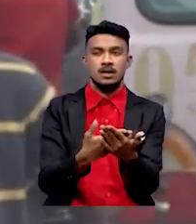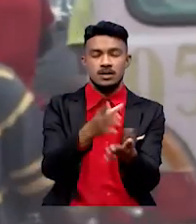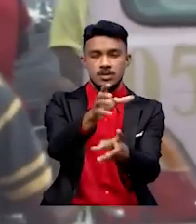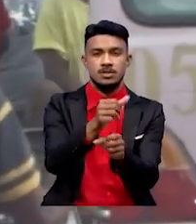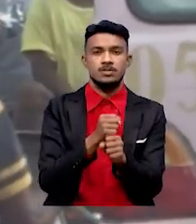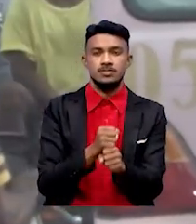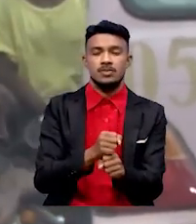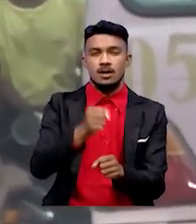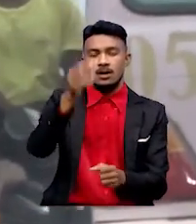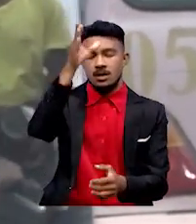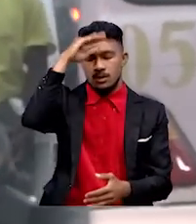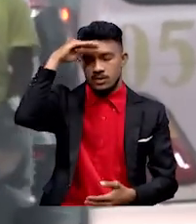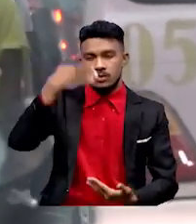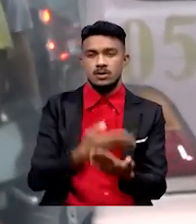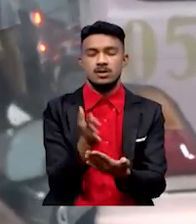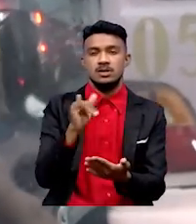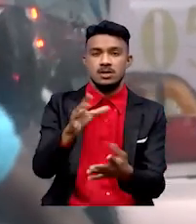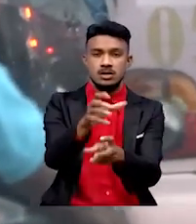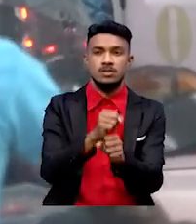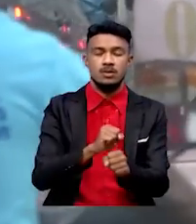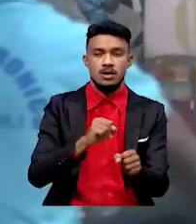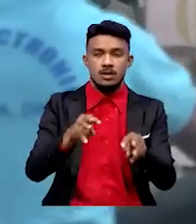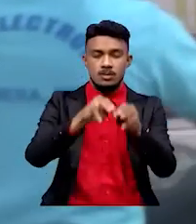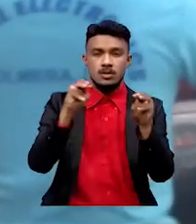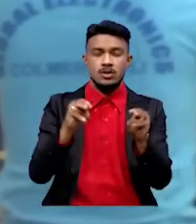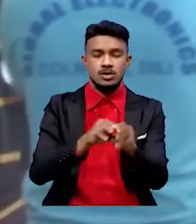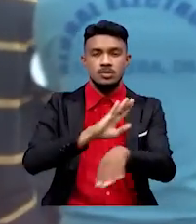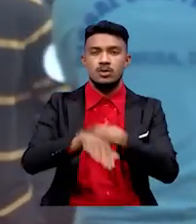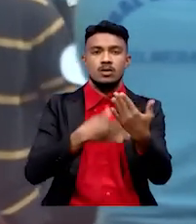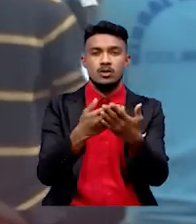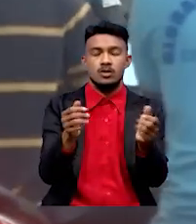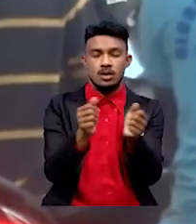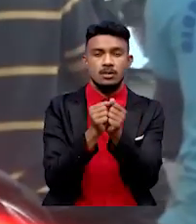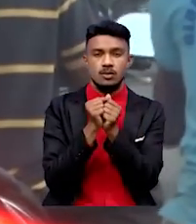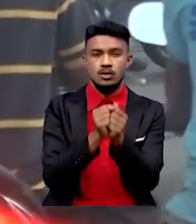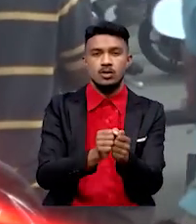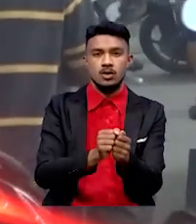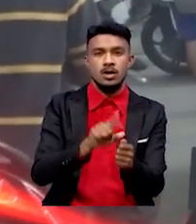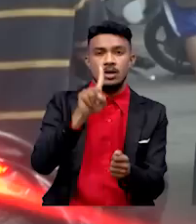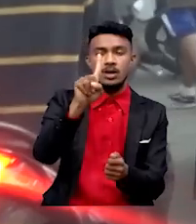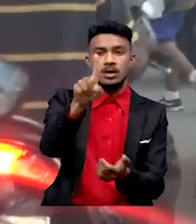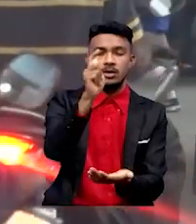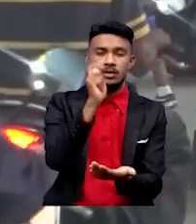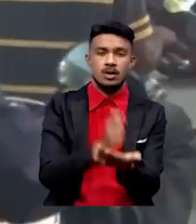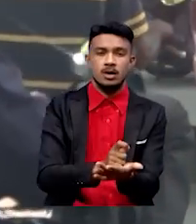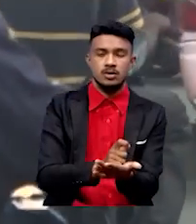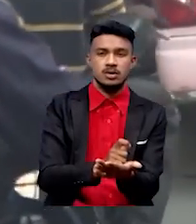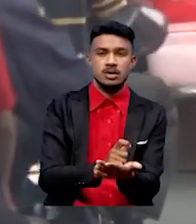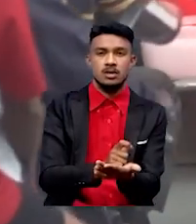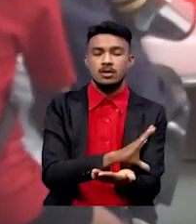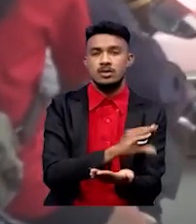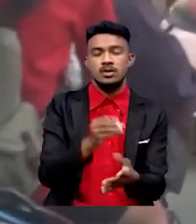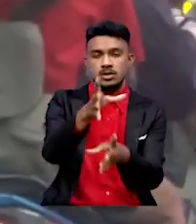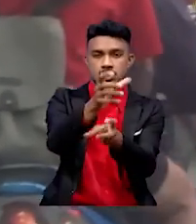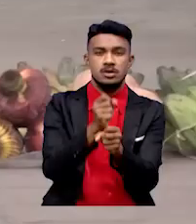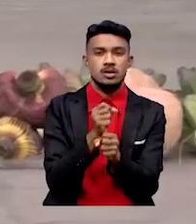da Mãe iha Território Timor-Leste, hamutu, rihun atus ida resin,